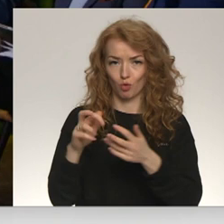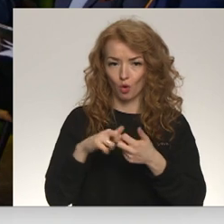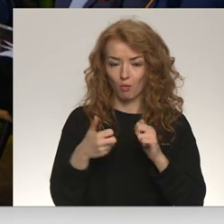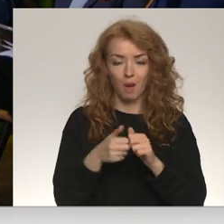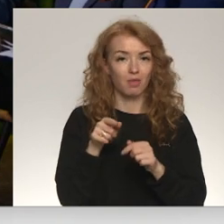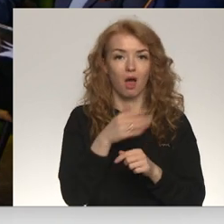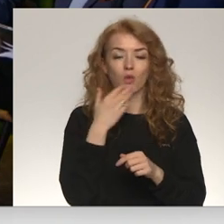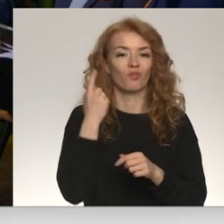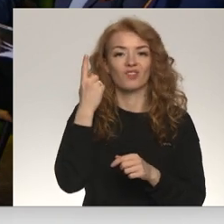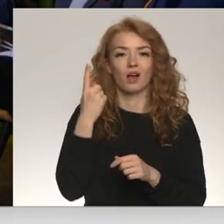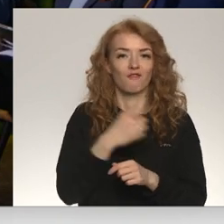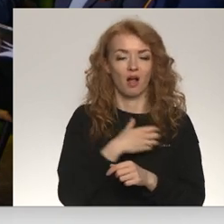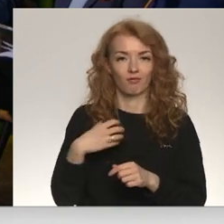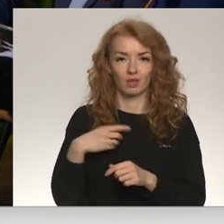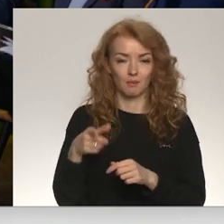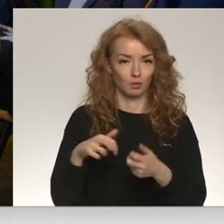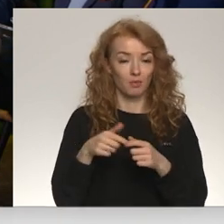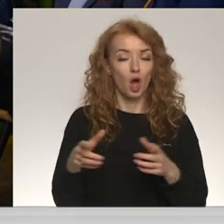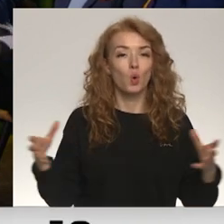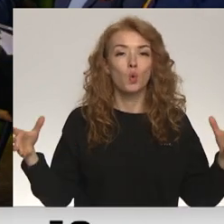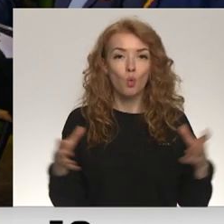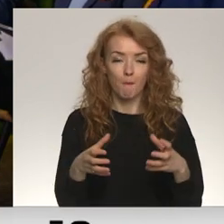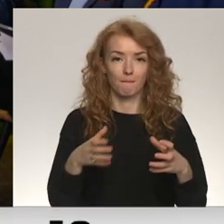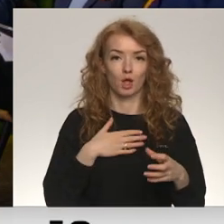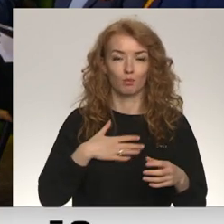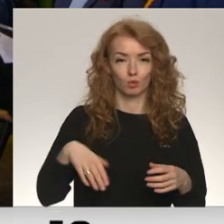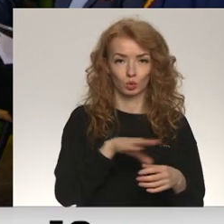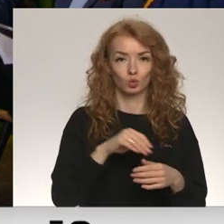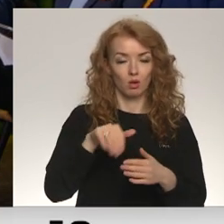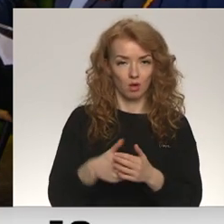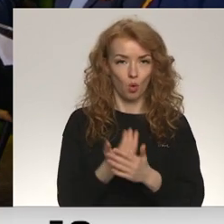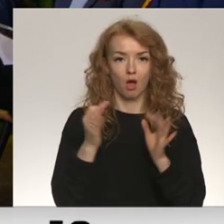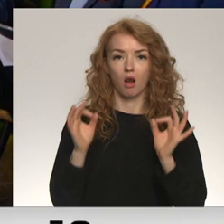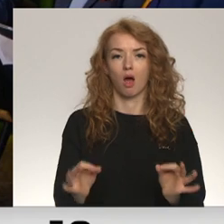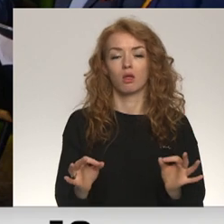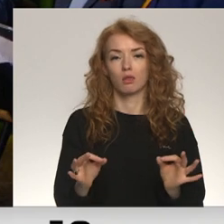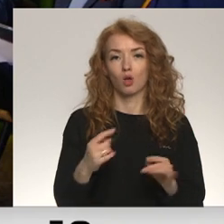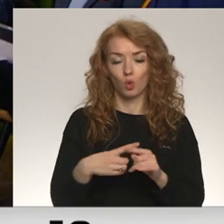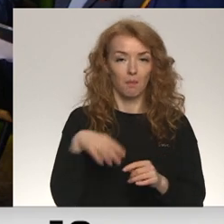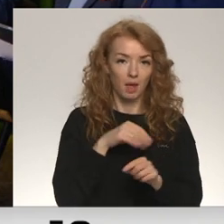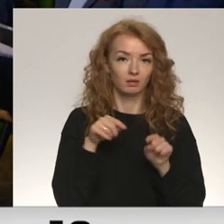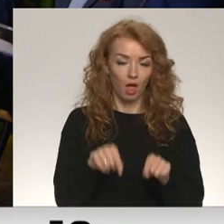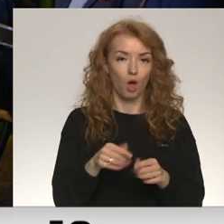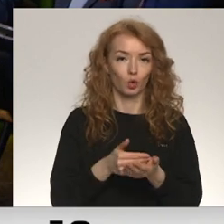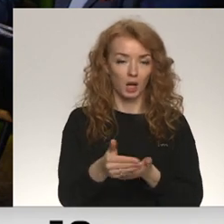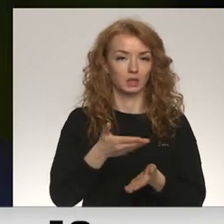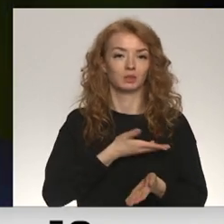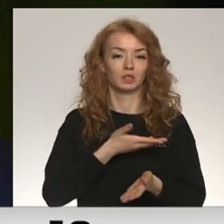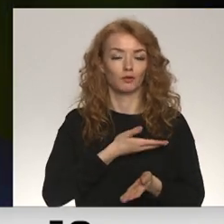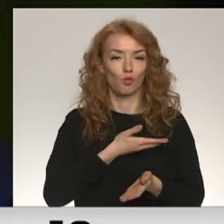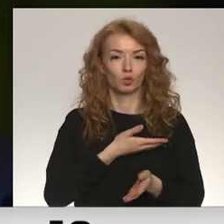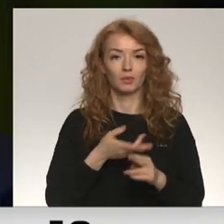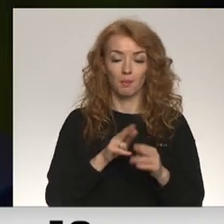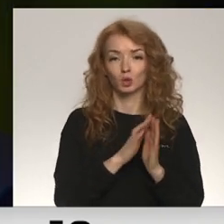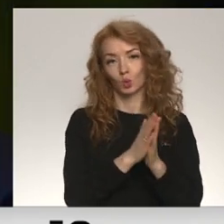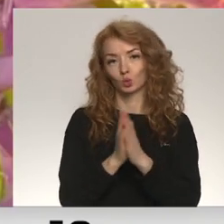valdības problēma vai kāda, tā ir kopējā mūsu šobrīd jaunā realitāte, un mēs viņā dzīvosim, tāpēc tā uz viņu arī